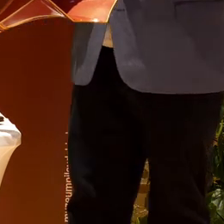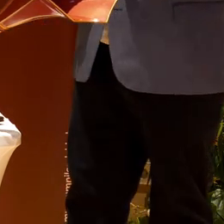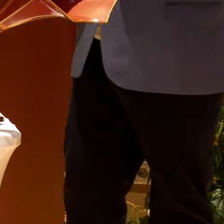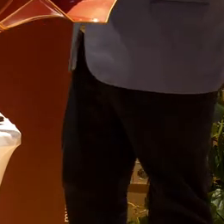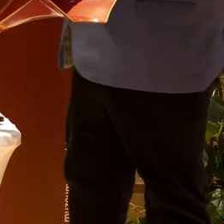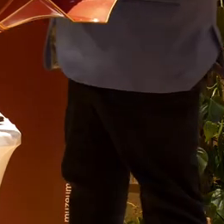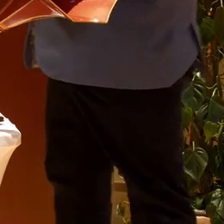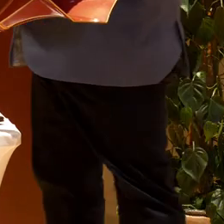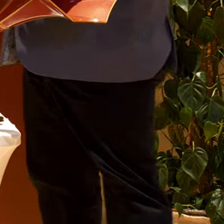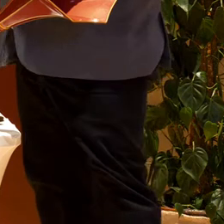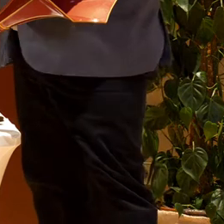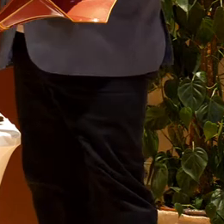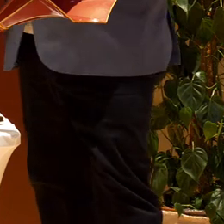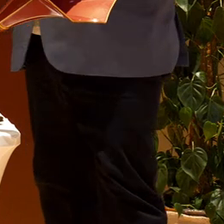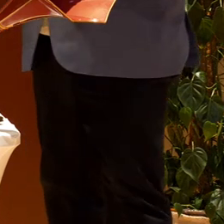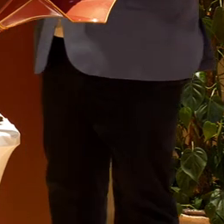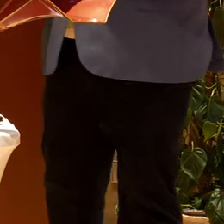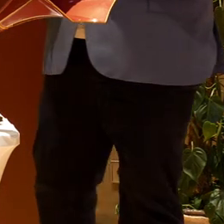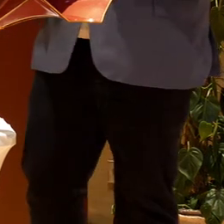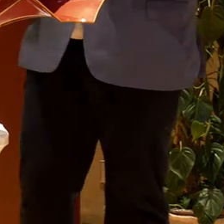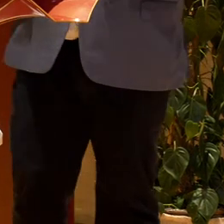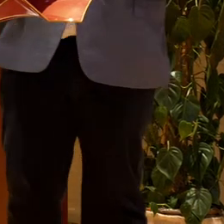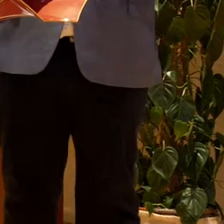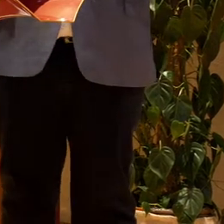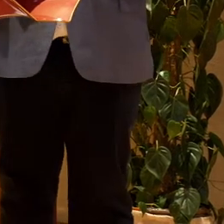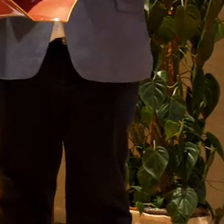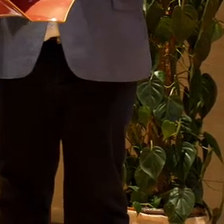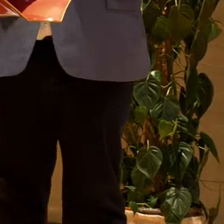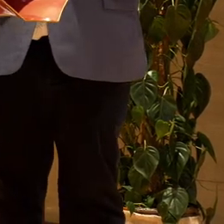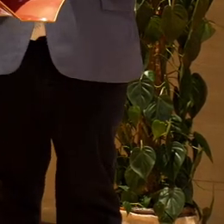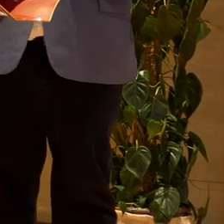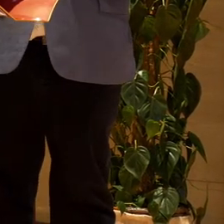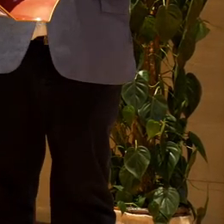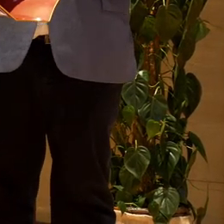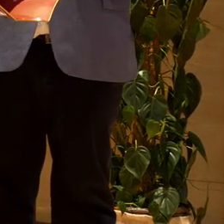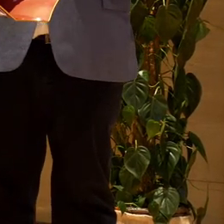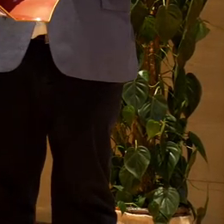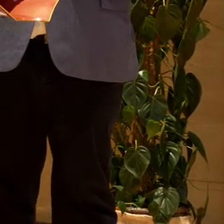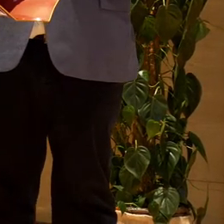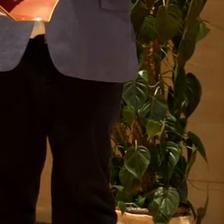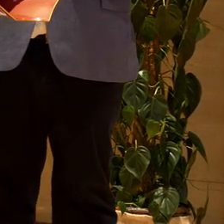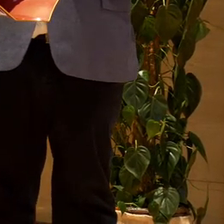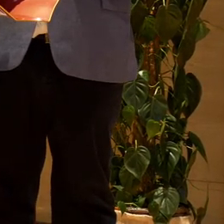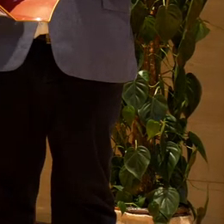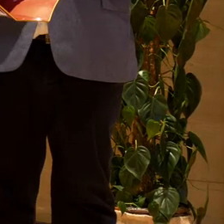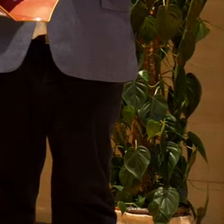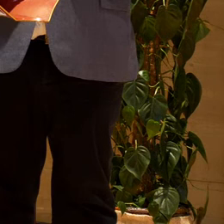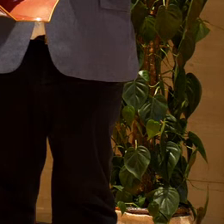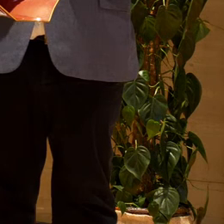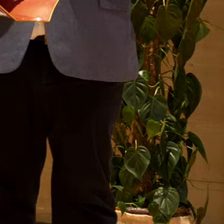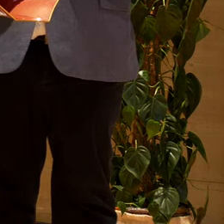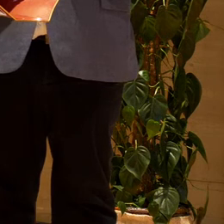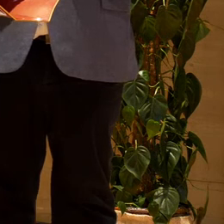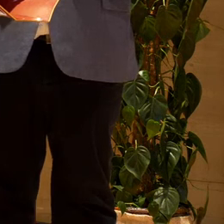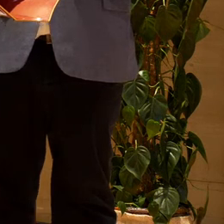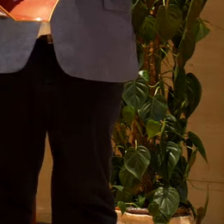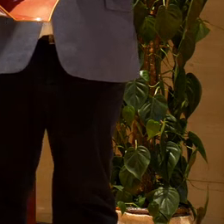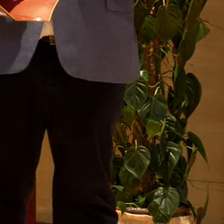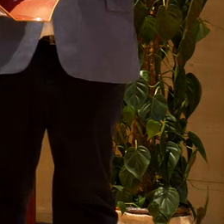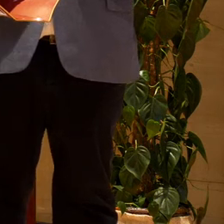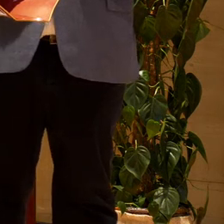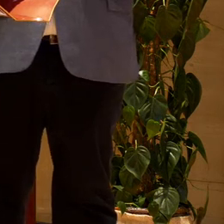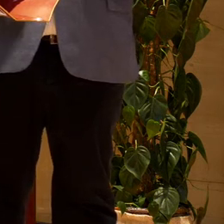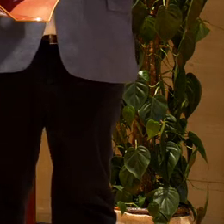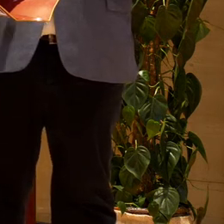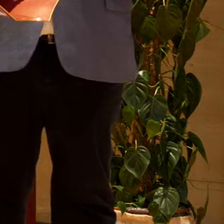no, one były nadal bardzo delikatne i nadal tych cylindrów zachowało się bardzo mało. Mało jest nagrań po polsku,